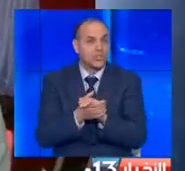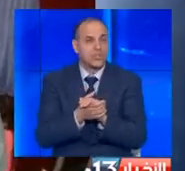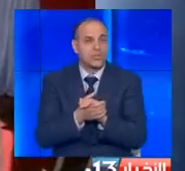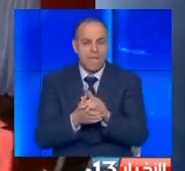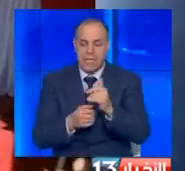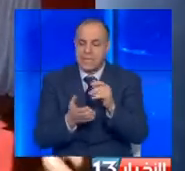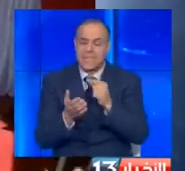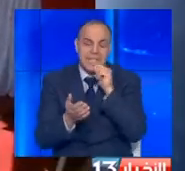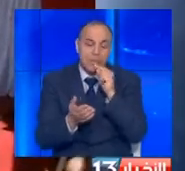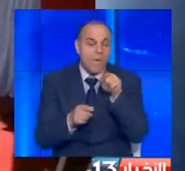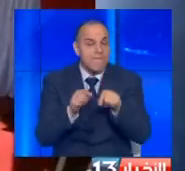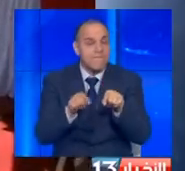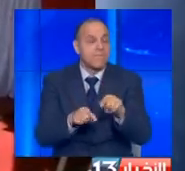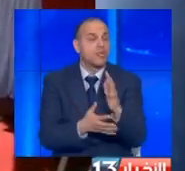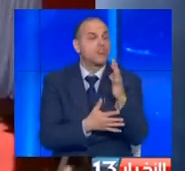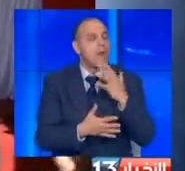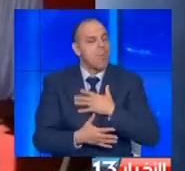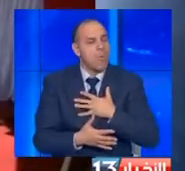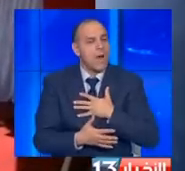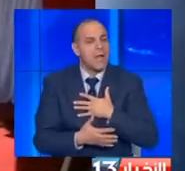الزيتونه المباركه